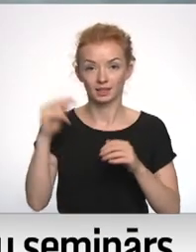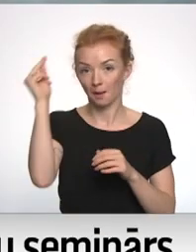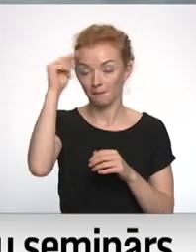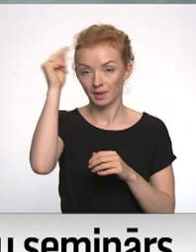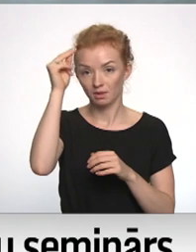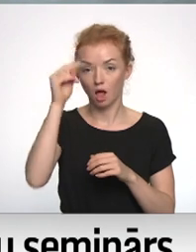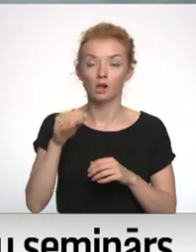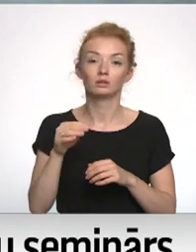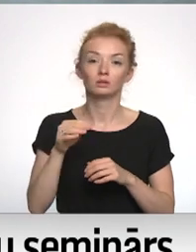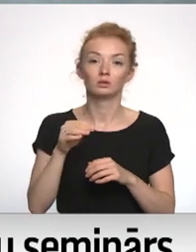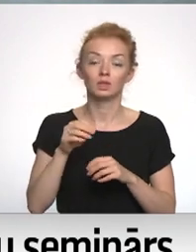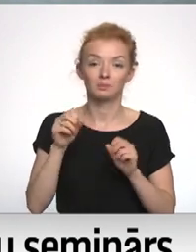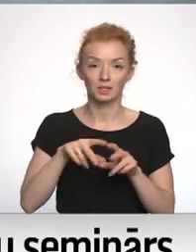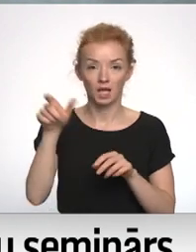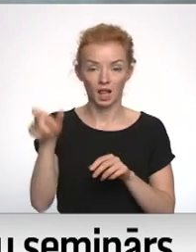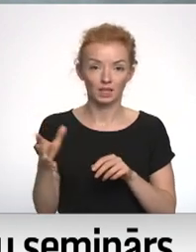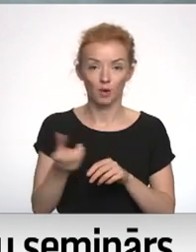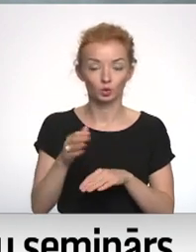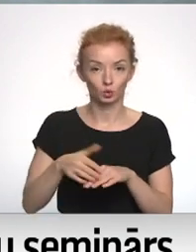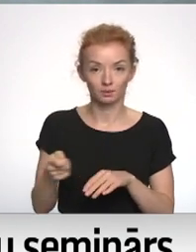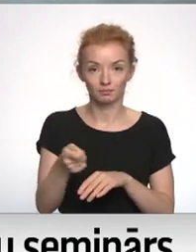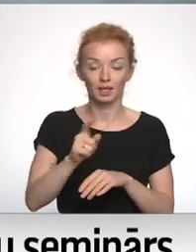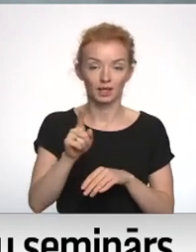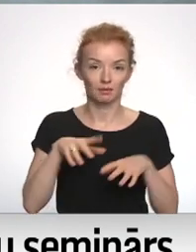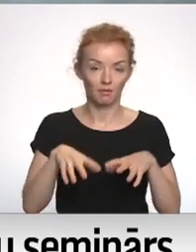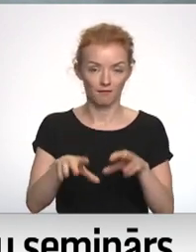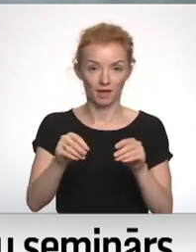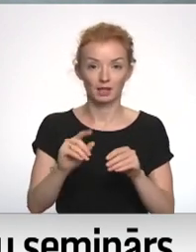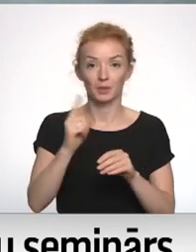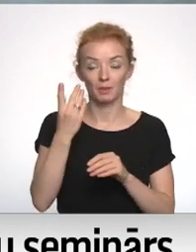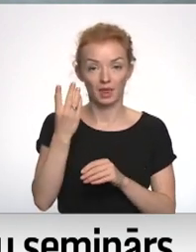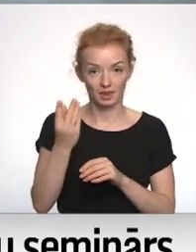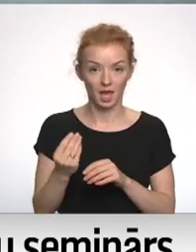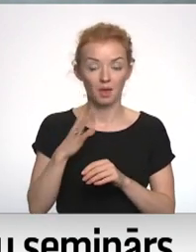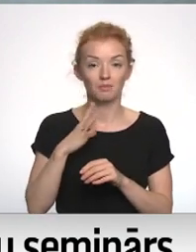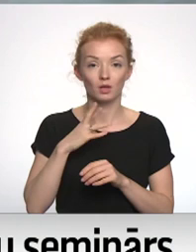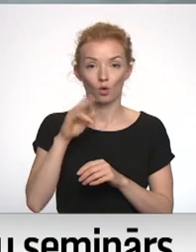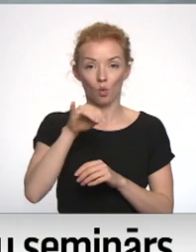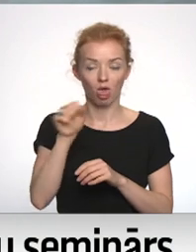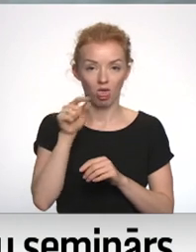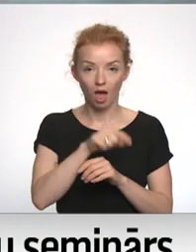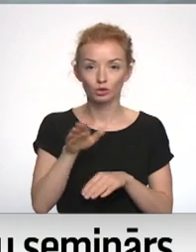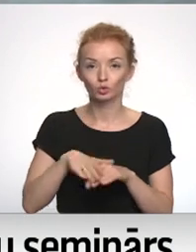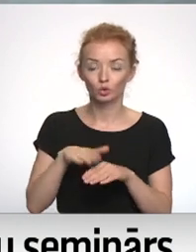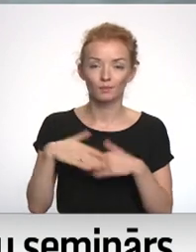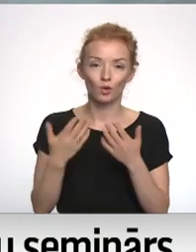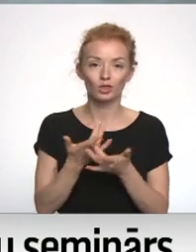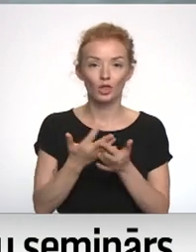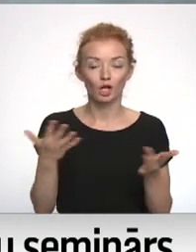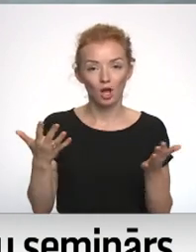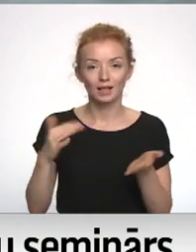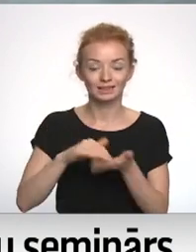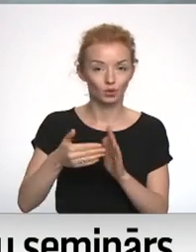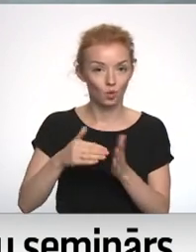seminārs kinologiem un suņiem aizvadīts. Viena no pasākuma dienām kinologi aizvadīja rojā, kas suņiem ļāva izspēlēt dažādu